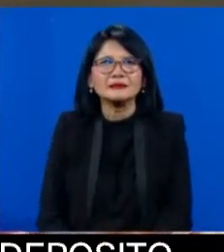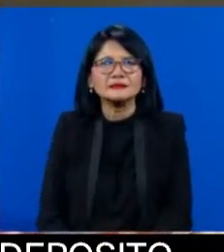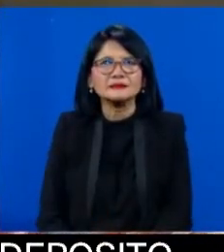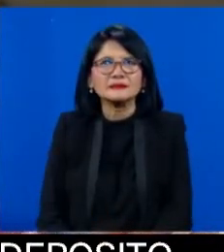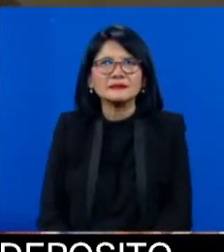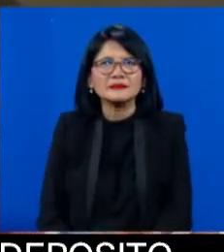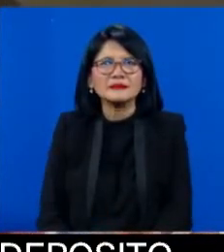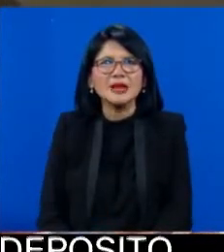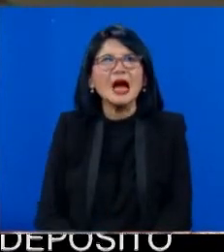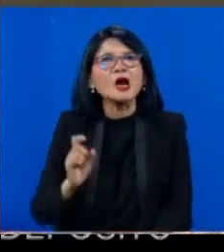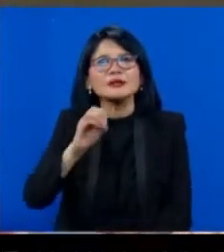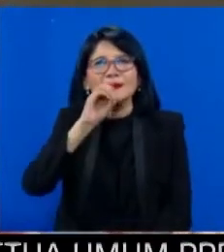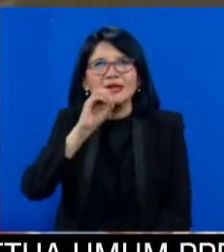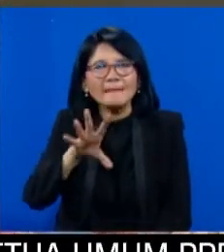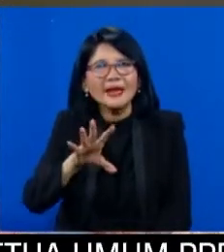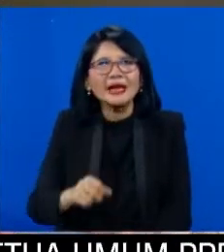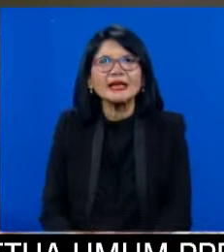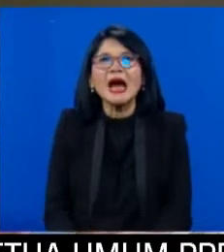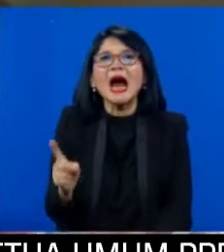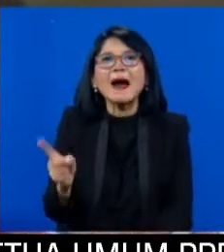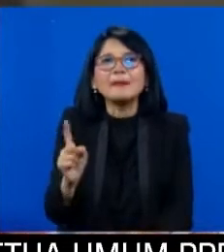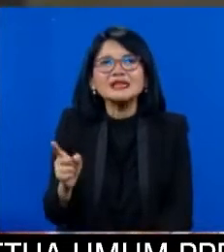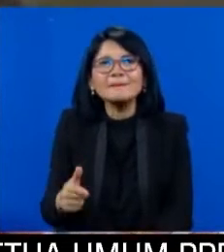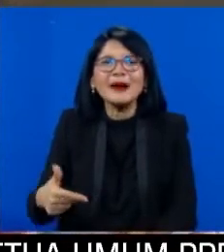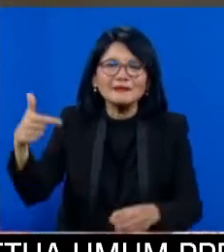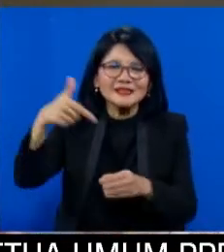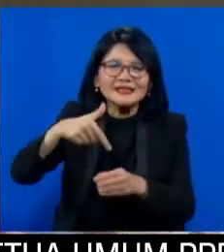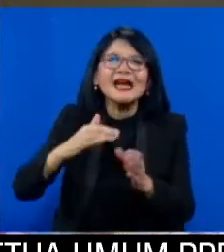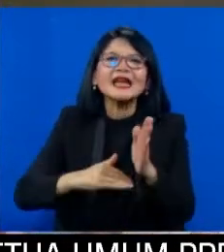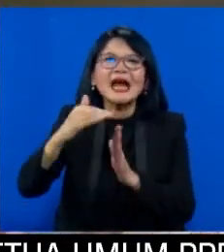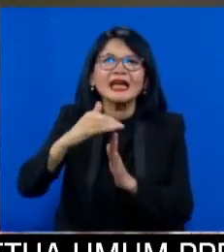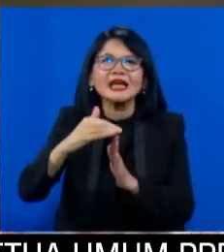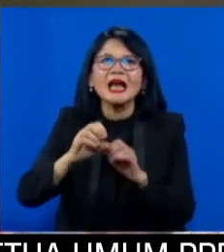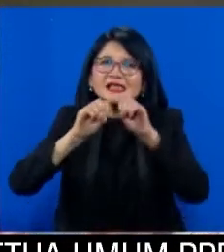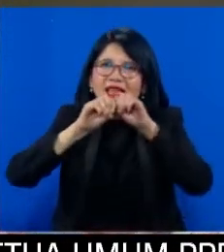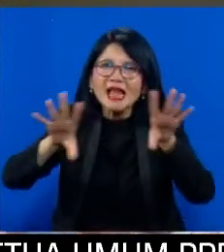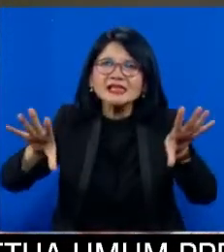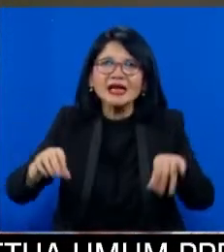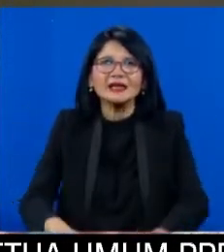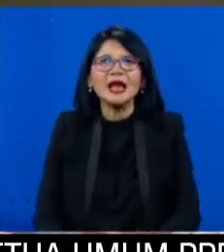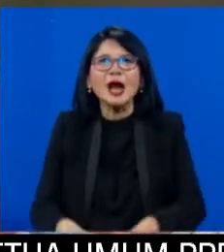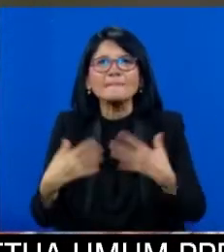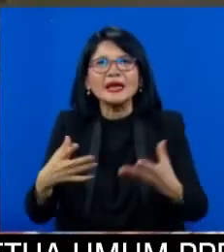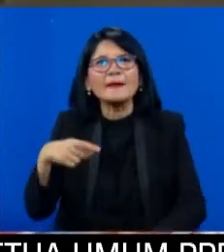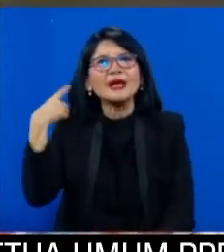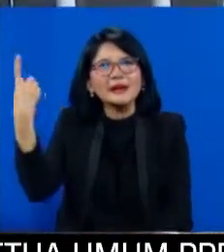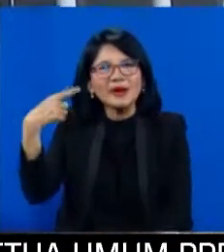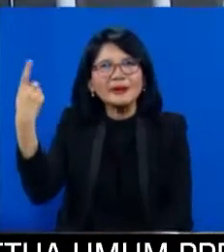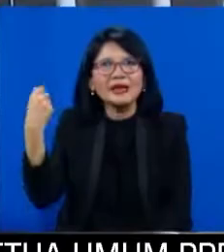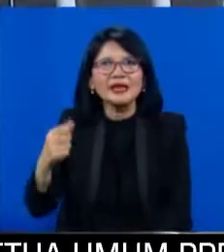hal-hal yang berkaitan kenapa harga BBM harus naik gitu ya. Lalu bagaimana pemerintah mengatasi pangan